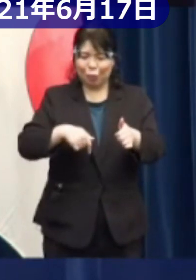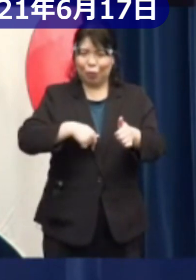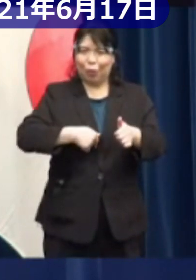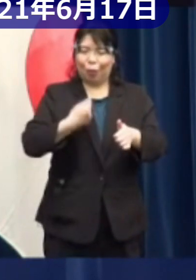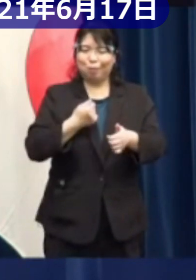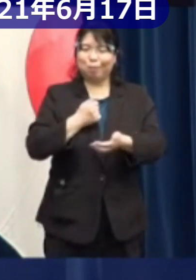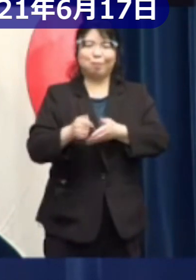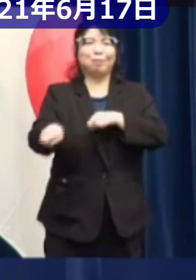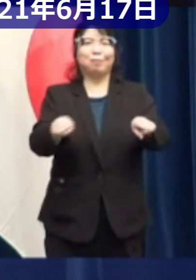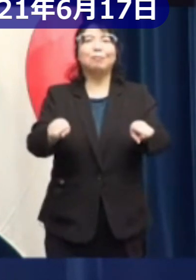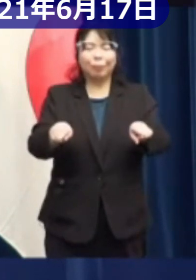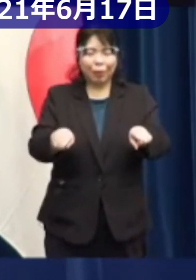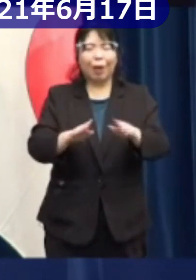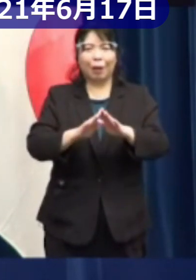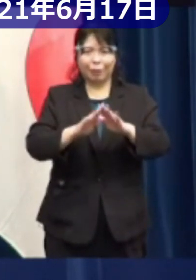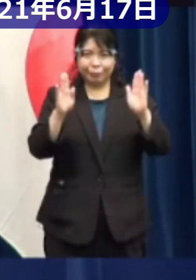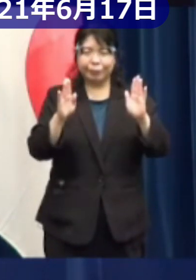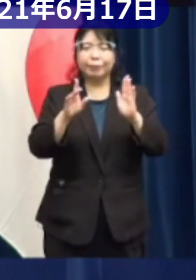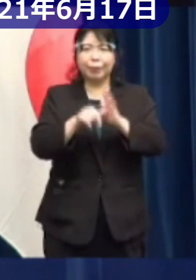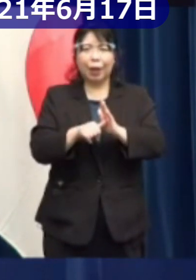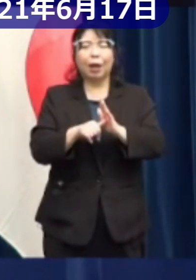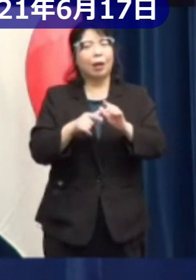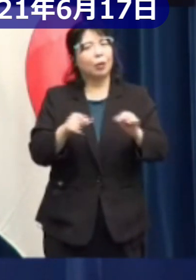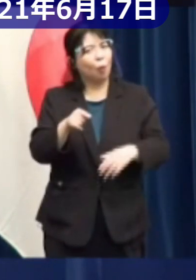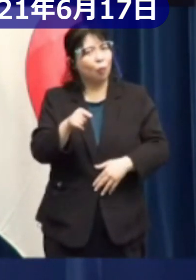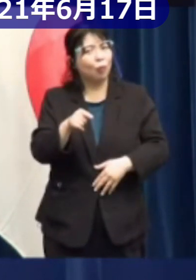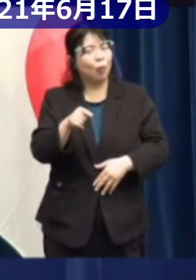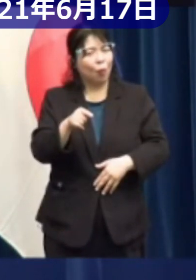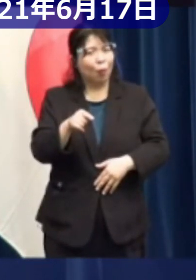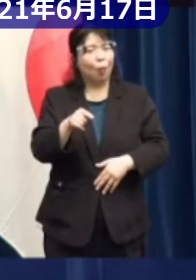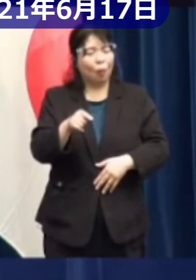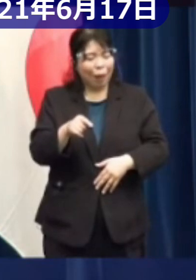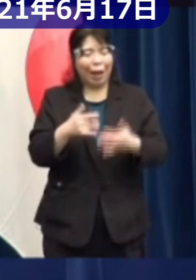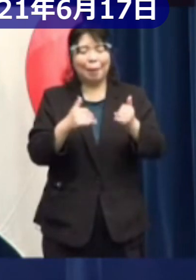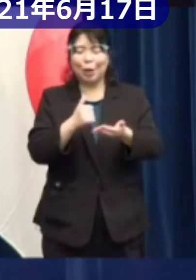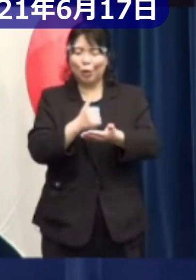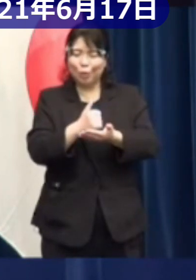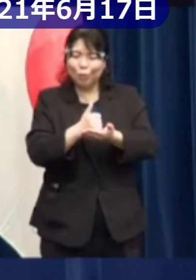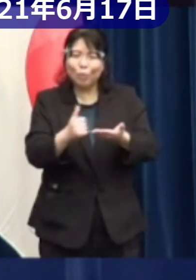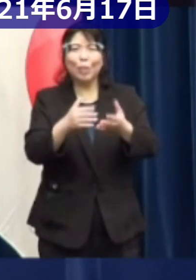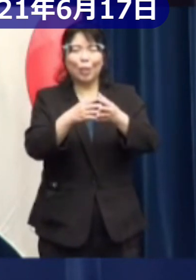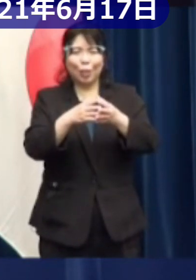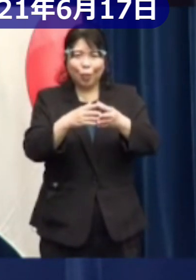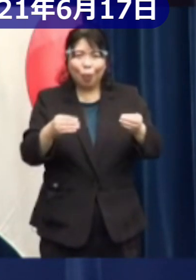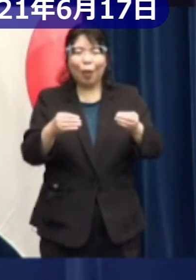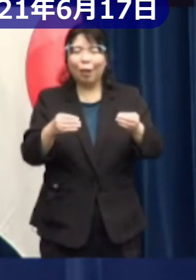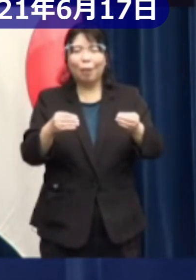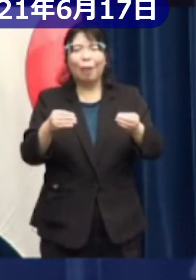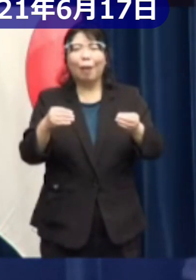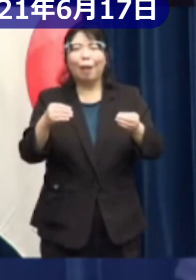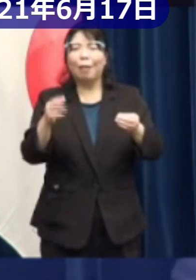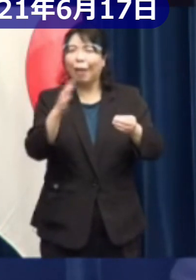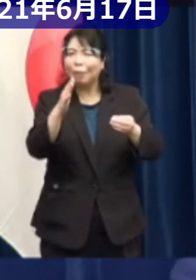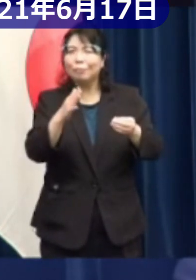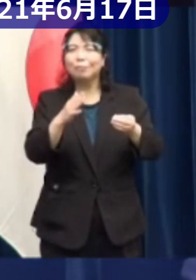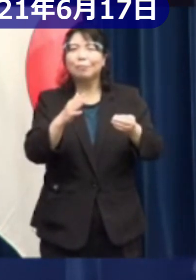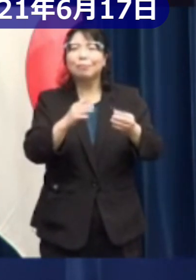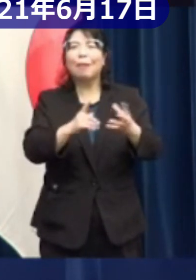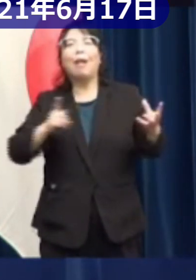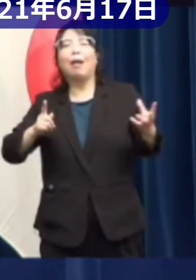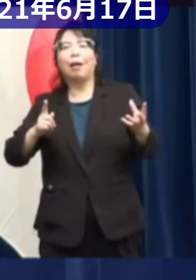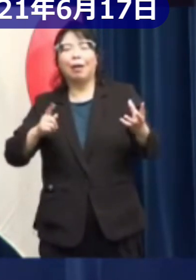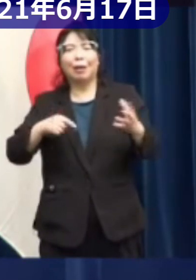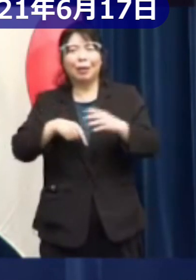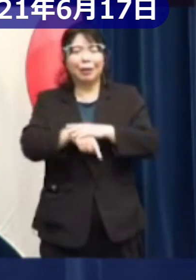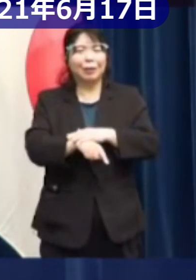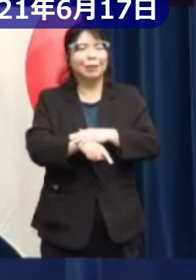となれば、日本は先ほど総理おっしゃった普遍的な価値を重んじる民主主義国家のグループから脱落することを意味してしまいます。